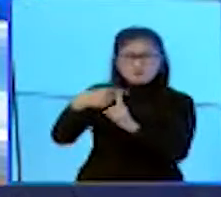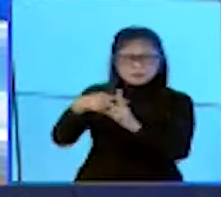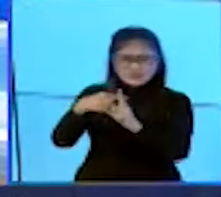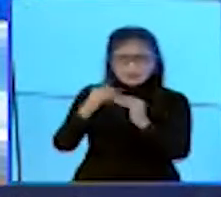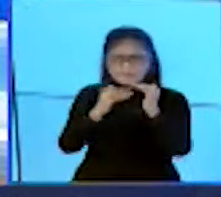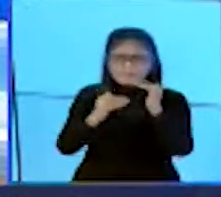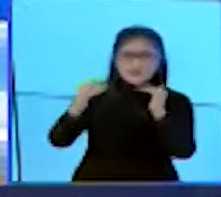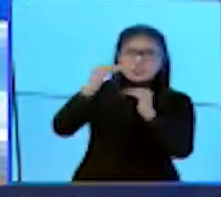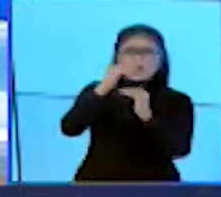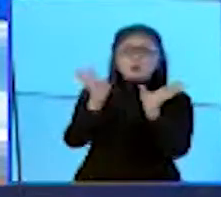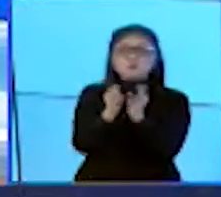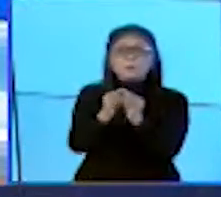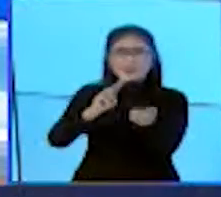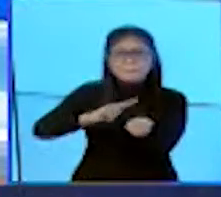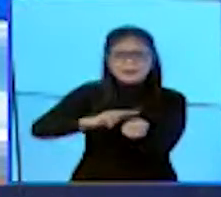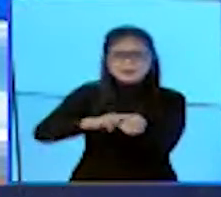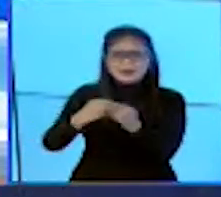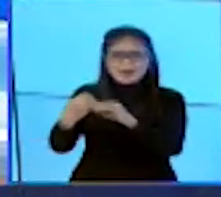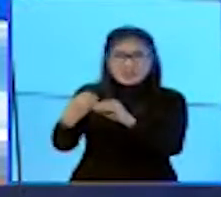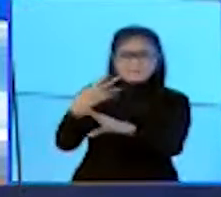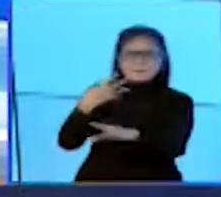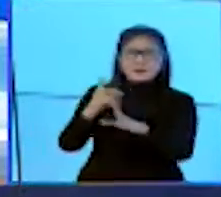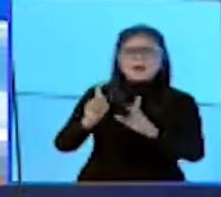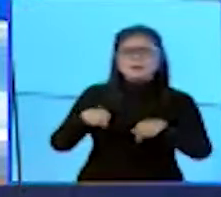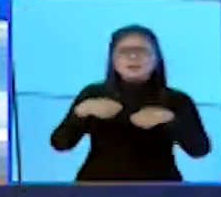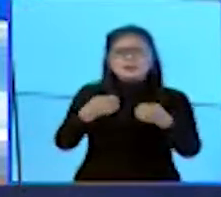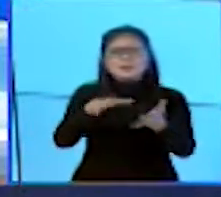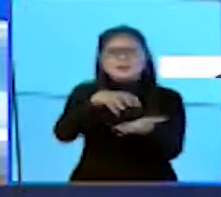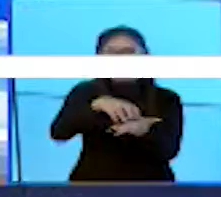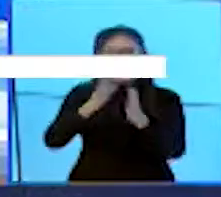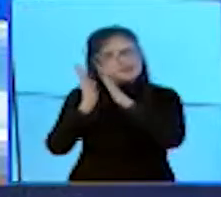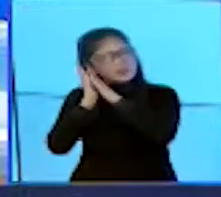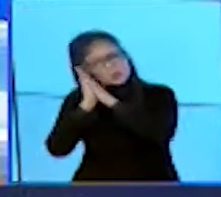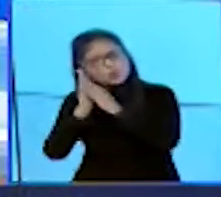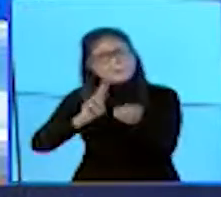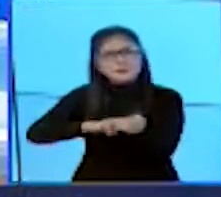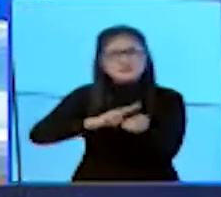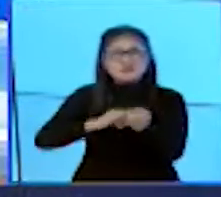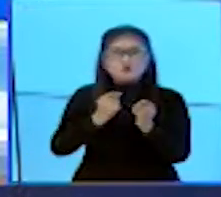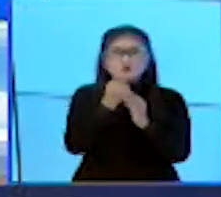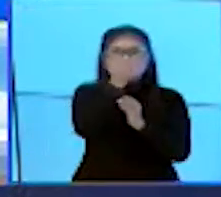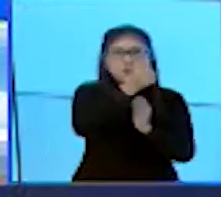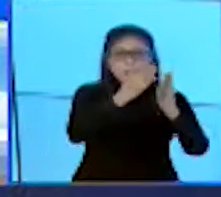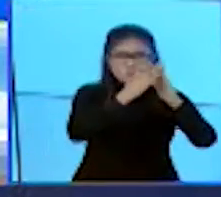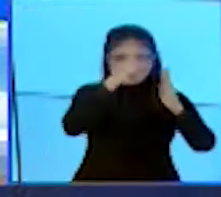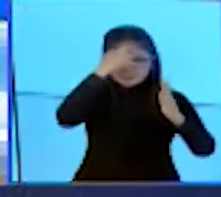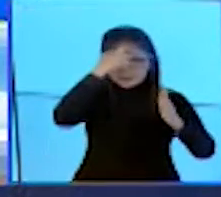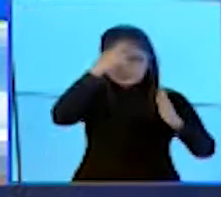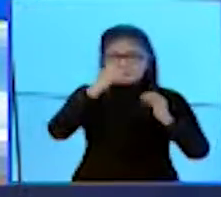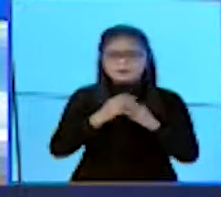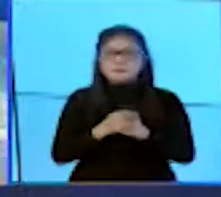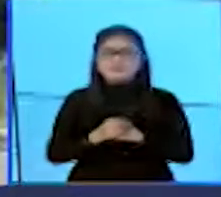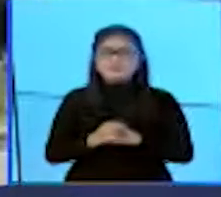positif COVID-19. Peningkatan jumlah pasien ini berdampak pada ketersediaan tempat tidur bagi pasien di rumah sakit rujukan.